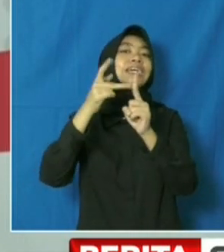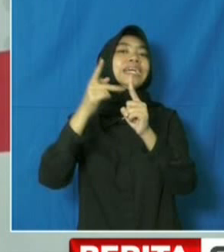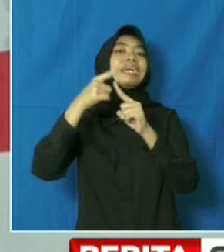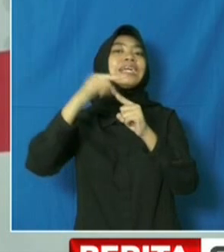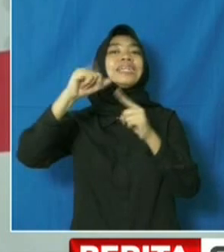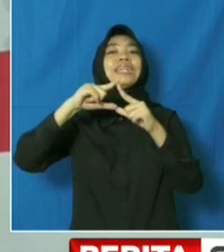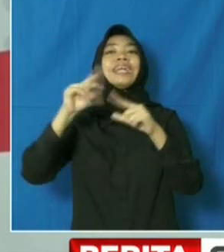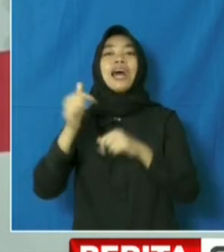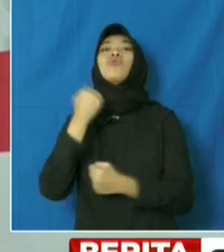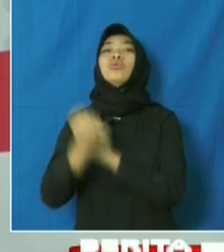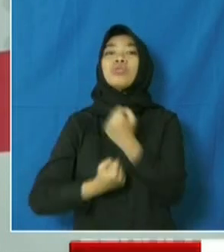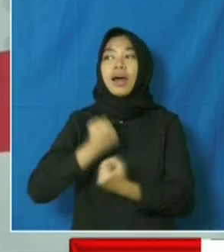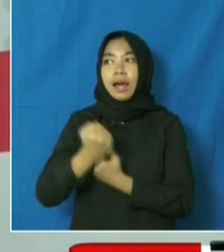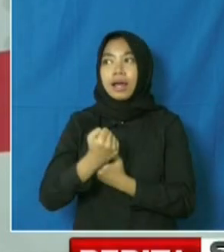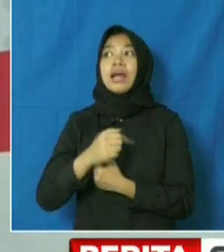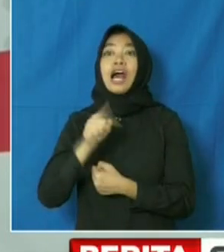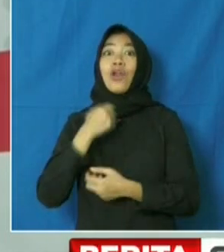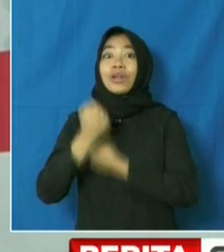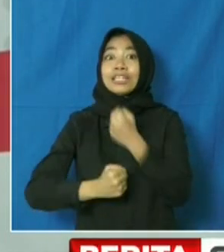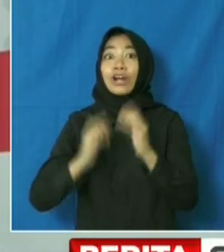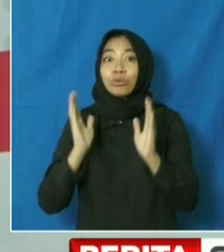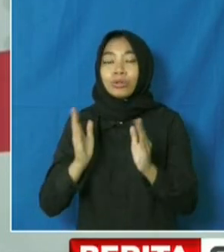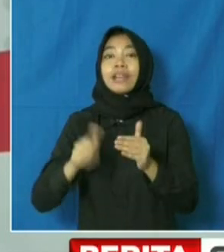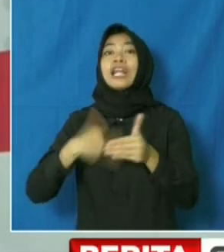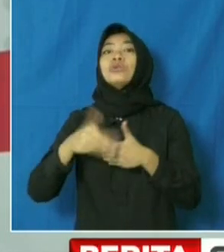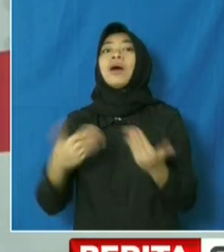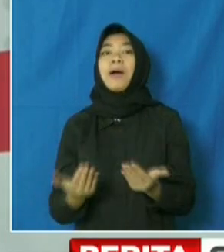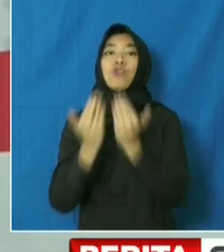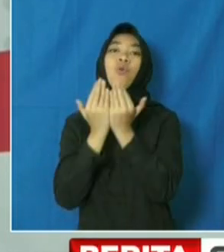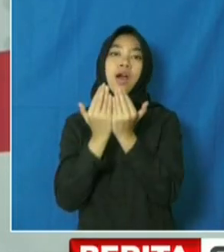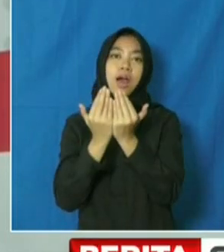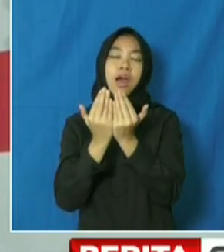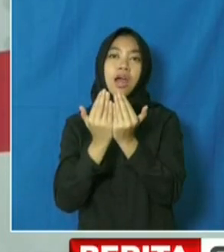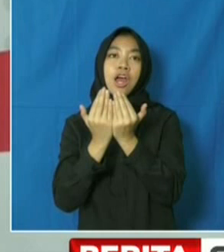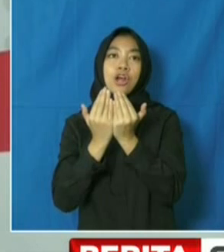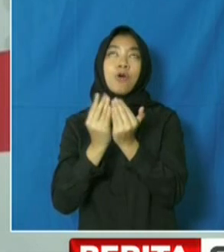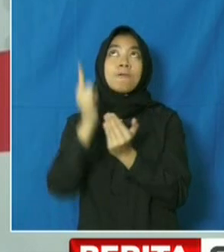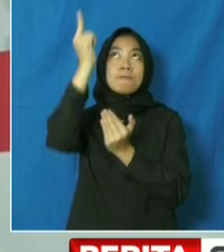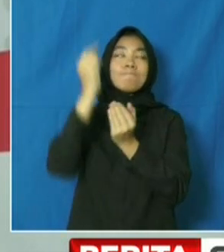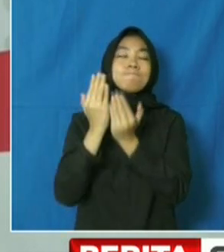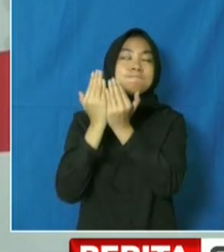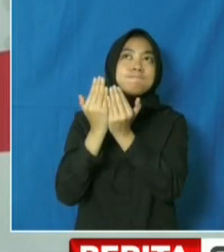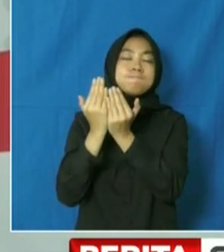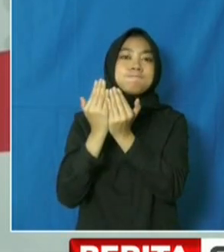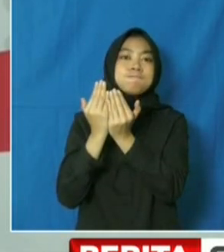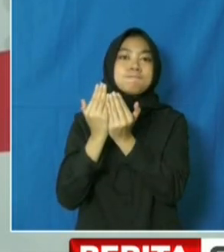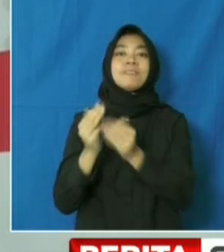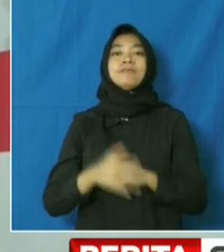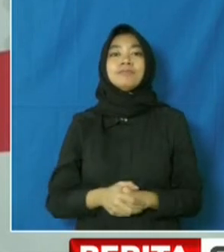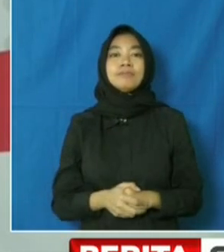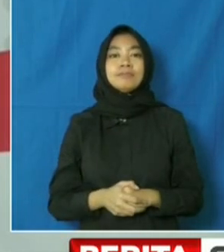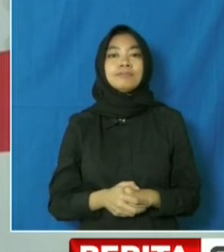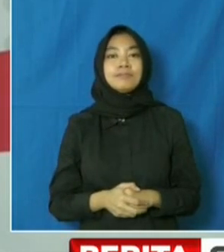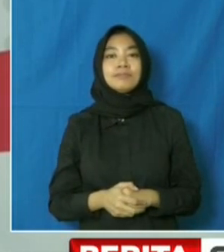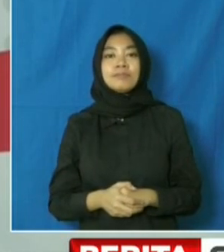kita laksanakan kita kuatkan dengan doa dengan Munajat dengan doa-doa falbala kemudian qunutnazilah